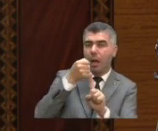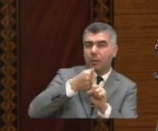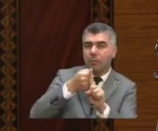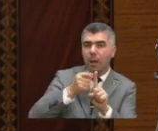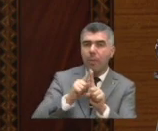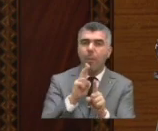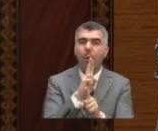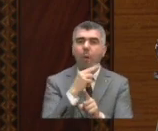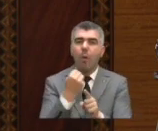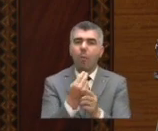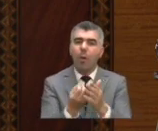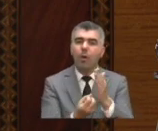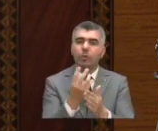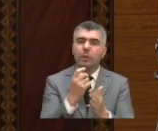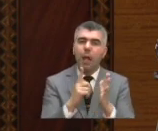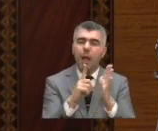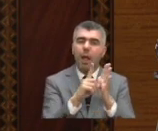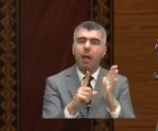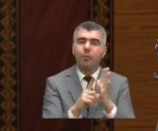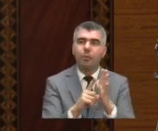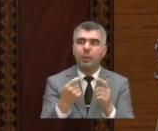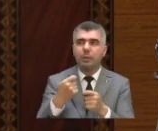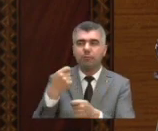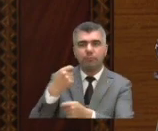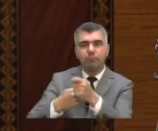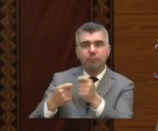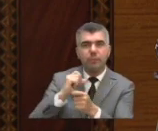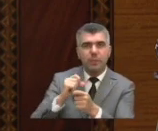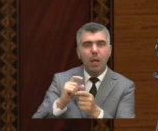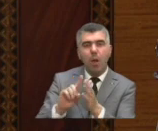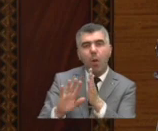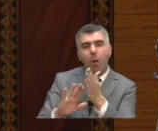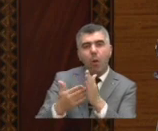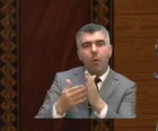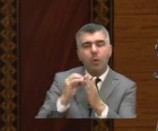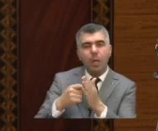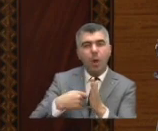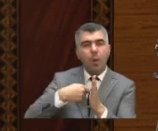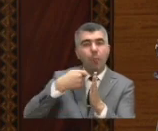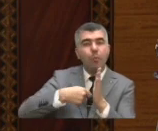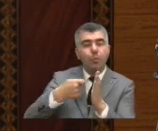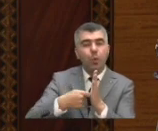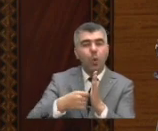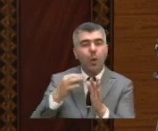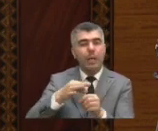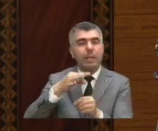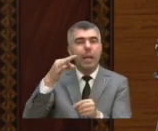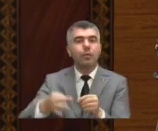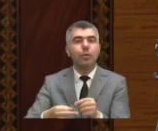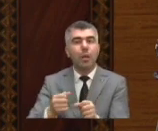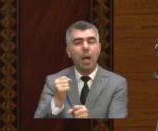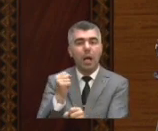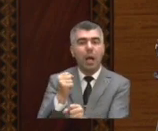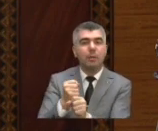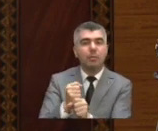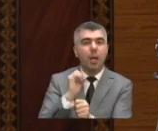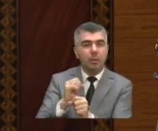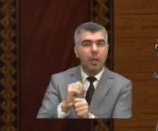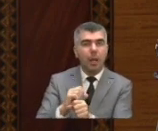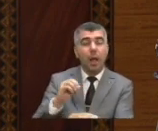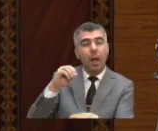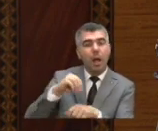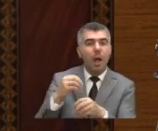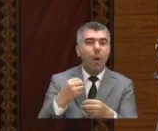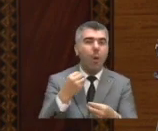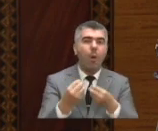ميثاق جديد للاستثمار من خلال اعطاء الاولويه للمشاريع المنتجه لفرص الشغل وتشجيع الاستثمار